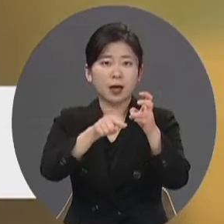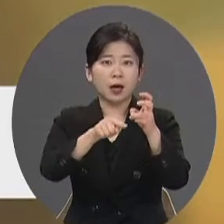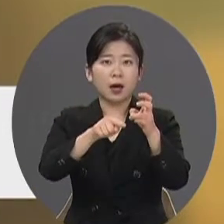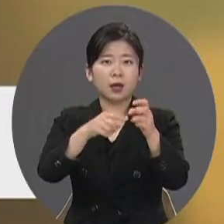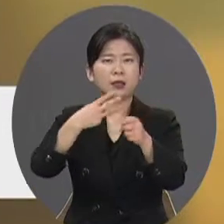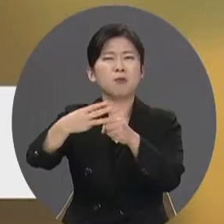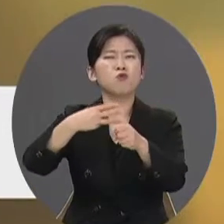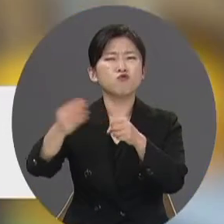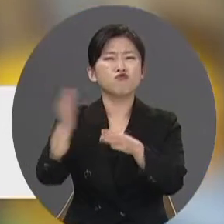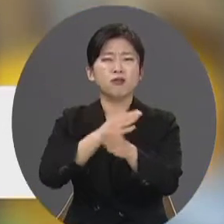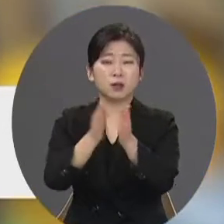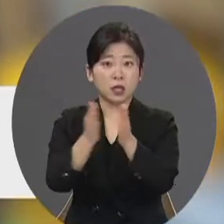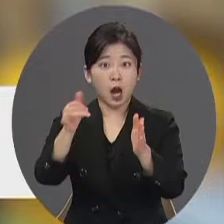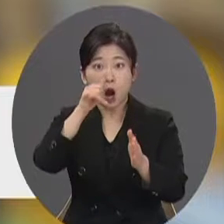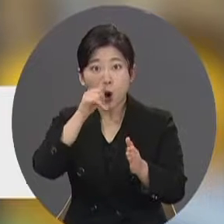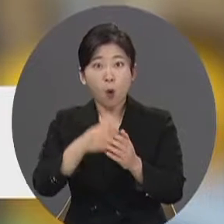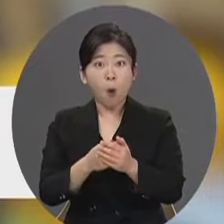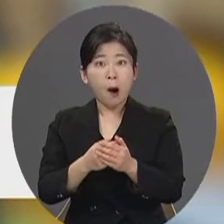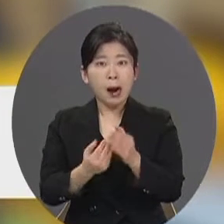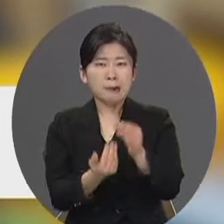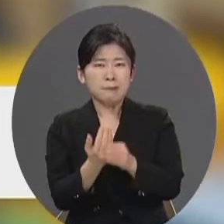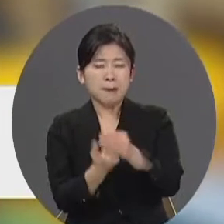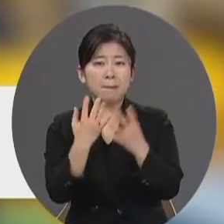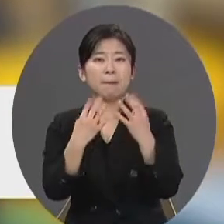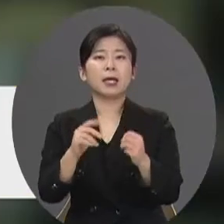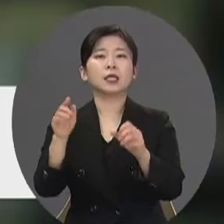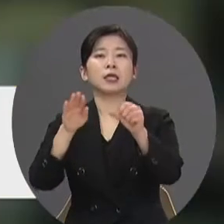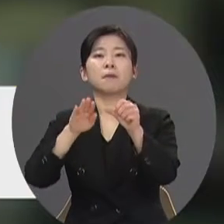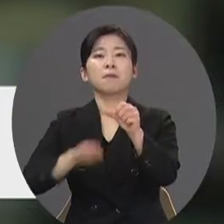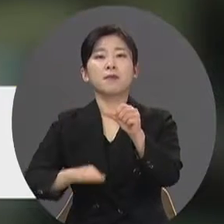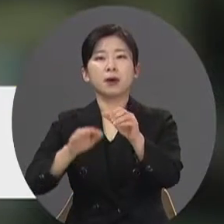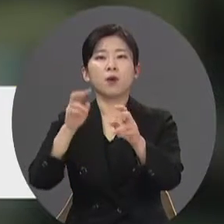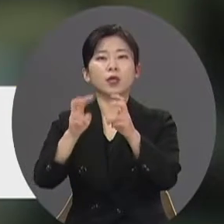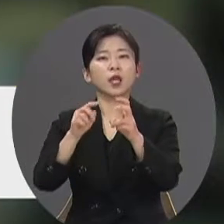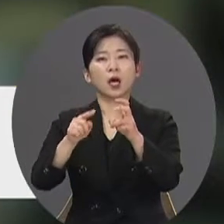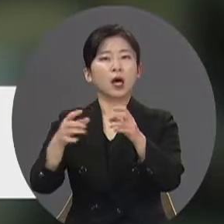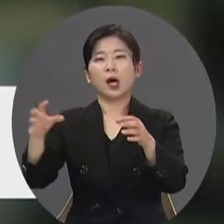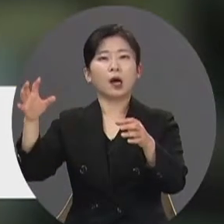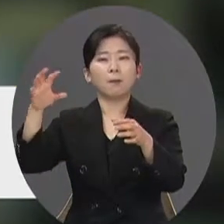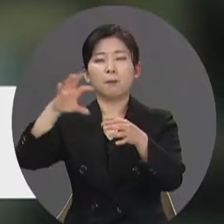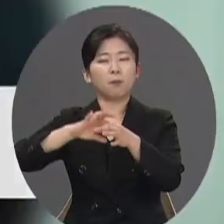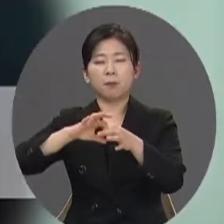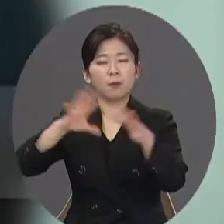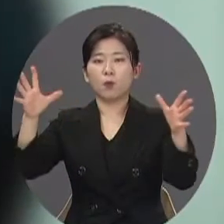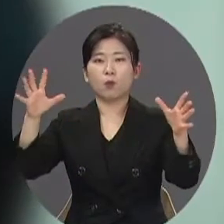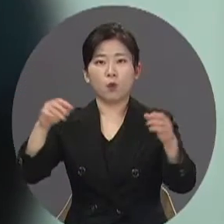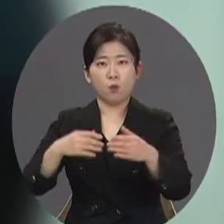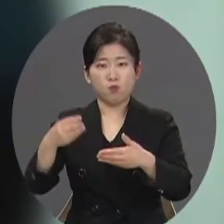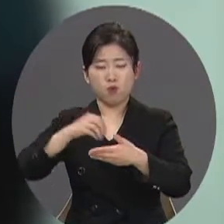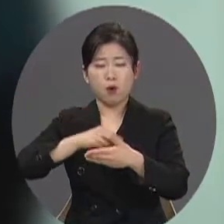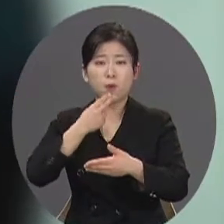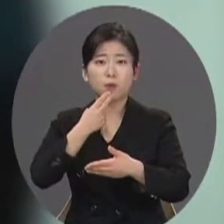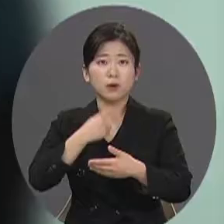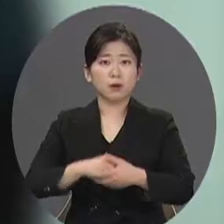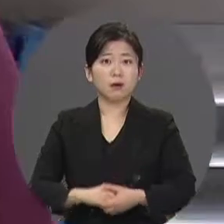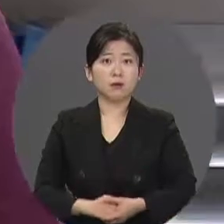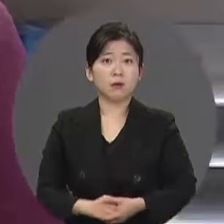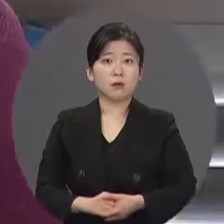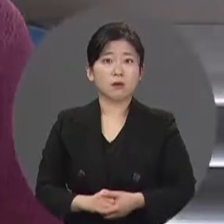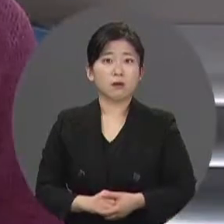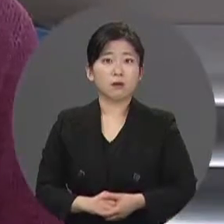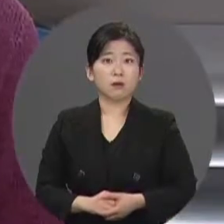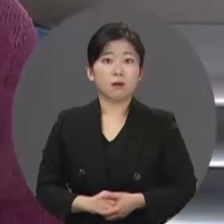하기로 했고 중대 제가 다수 발생하는 5 명 미만 사업장은 적용 대상에서 아예 빠져 있기 때문입니다